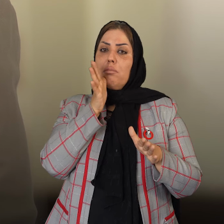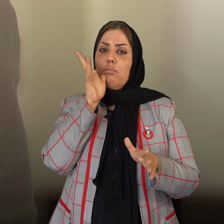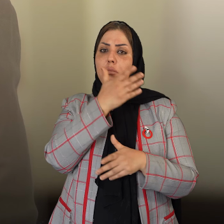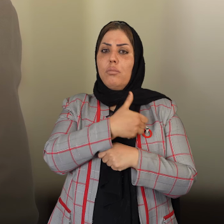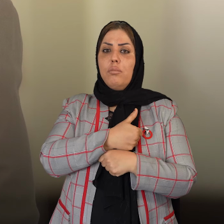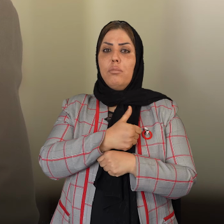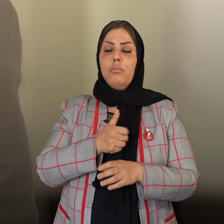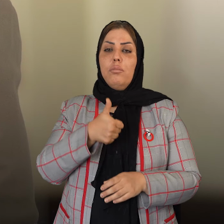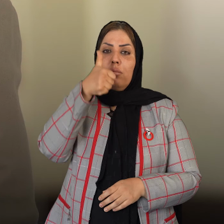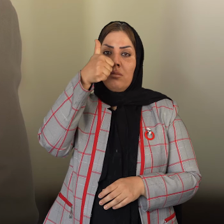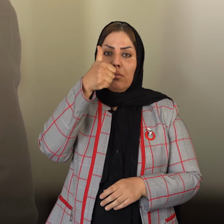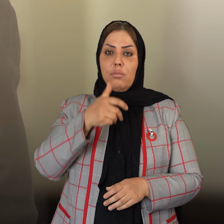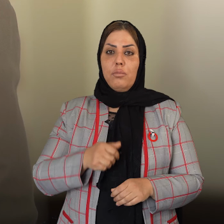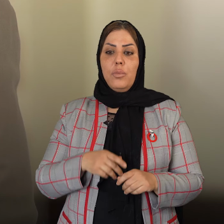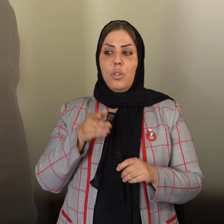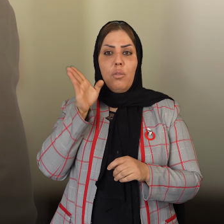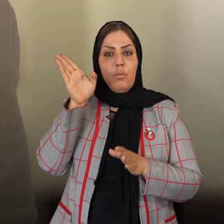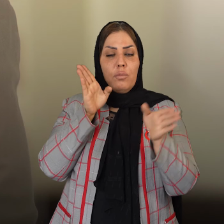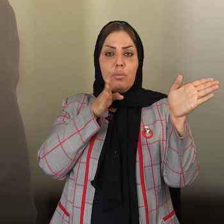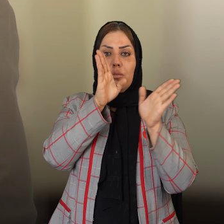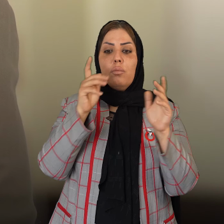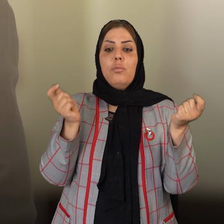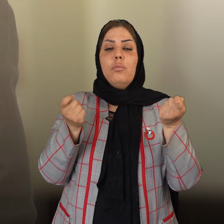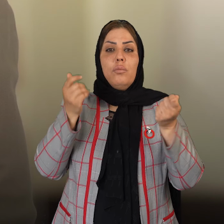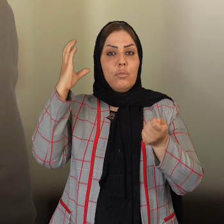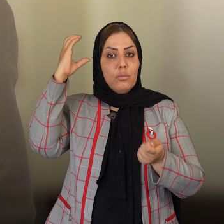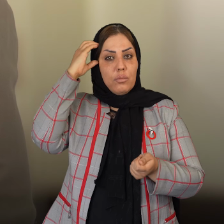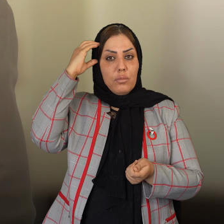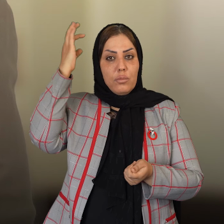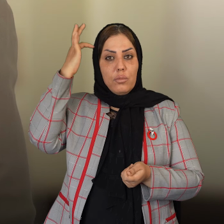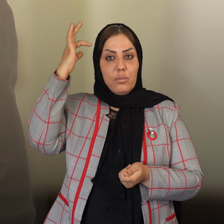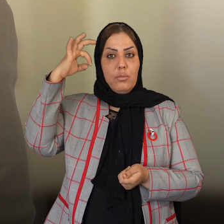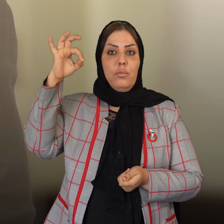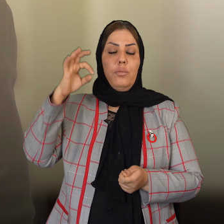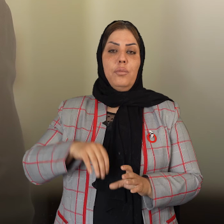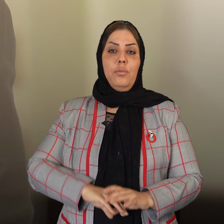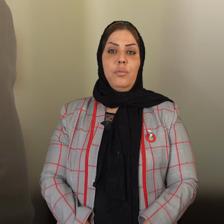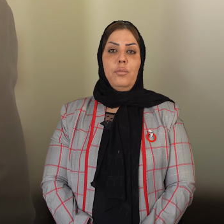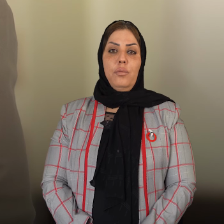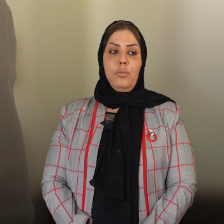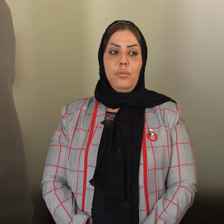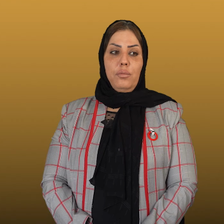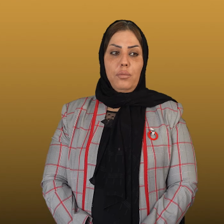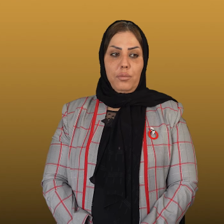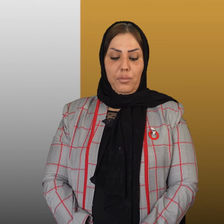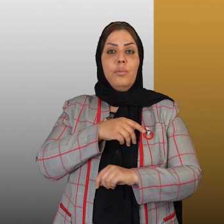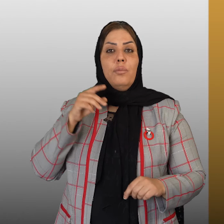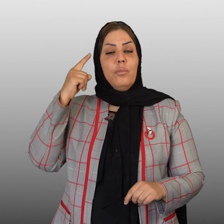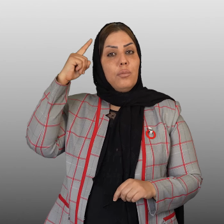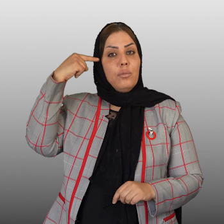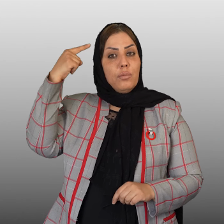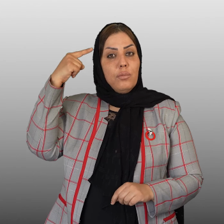لە گوارە جیاجیەکان کار دەکەن و لێهاتوو و شارەزاییان زۆرە لە کارەکانیاندا.